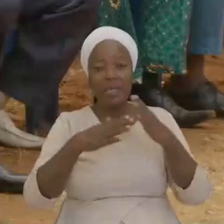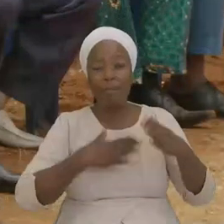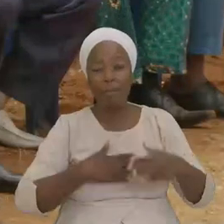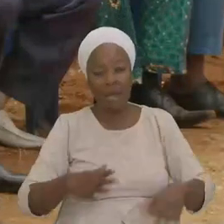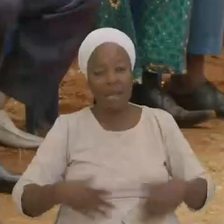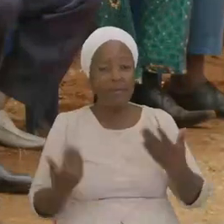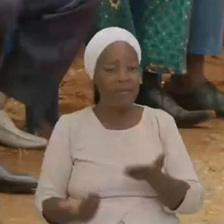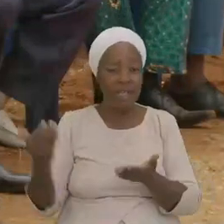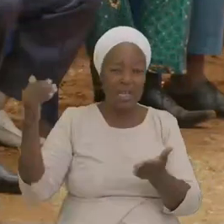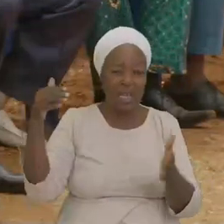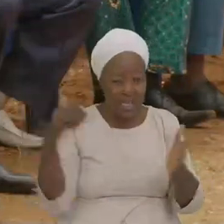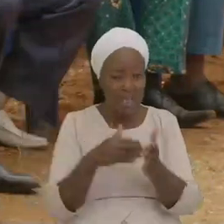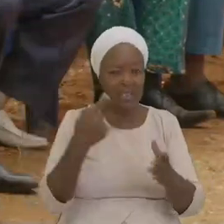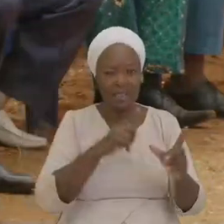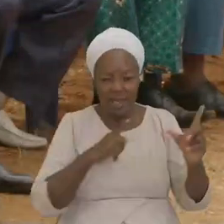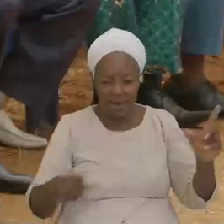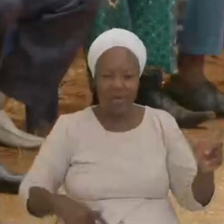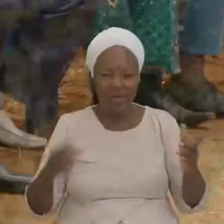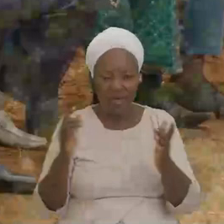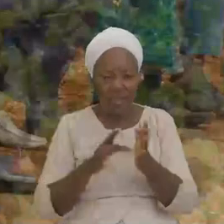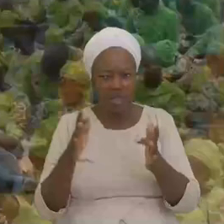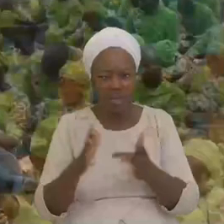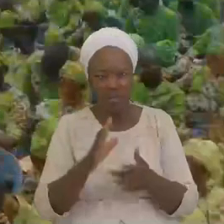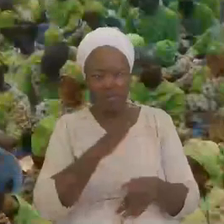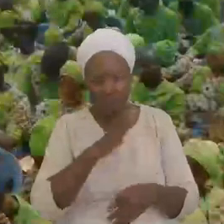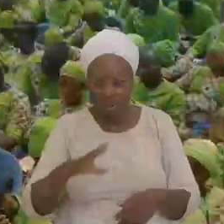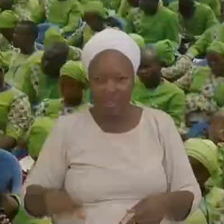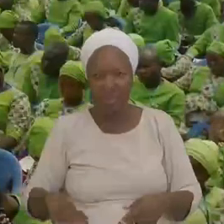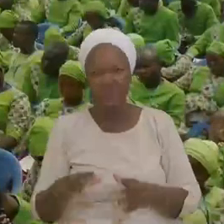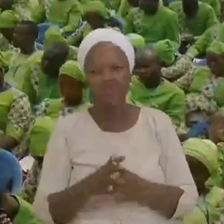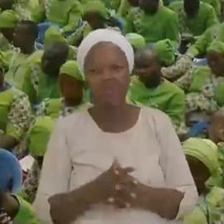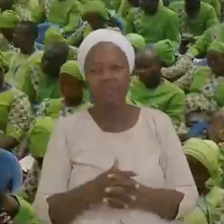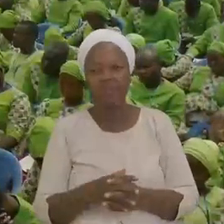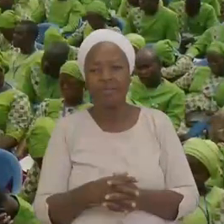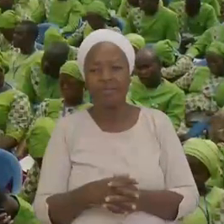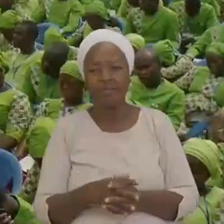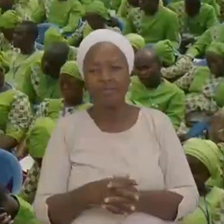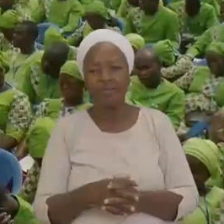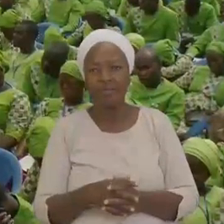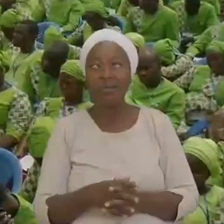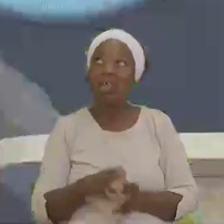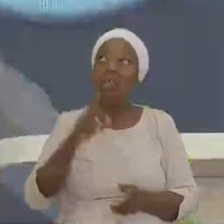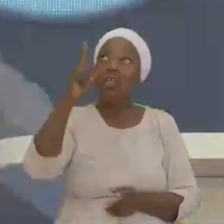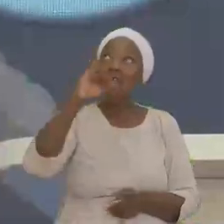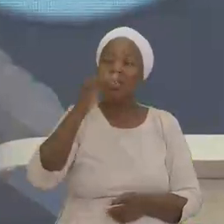Et aucun rival dans ma vie contre le Seigneur Jésus-Christ.